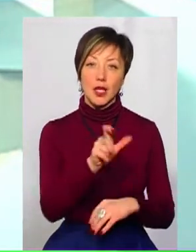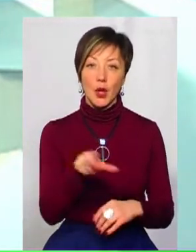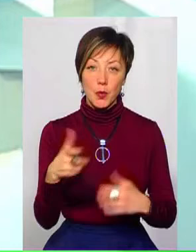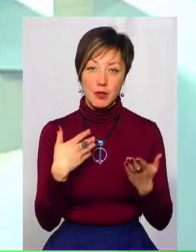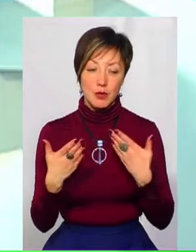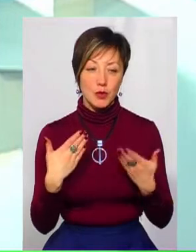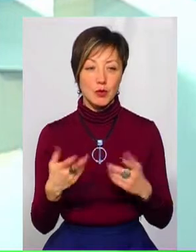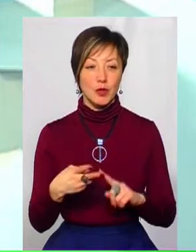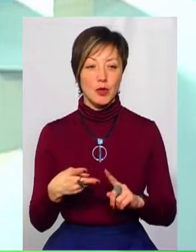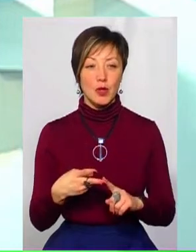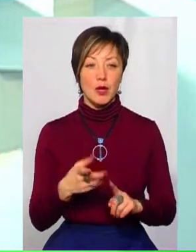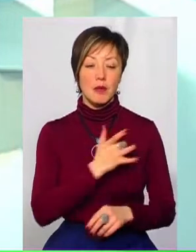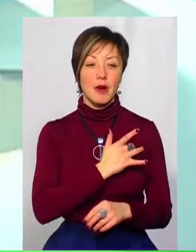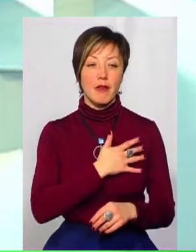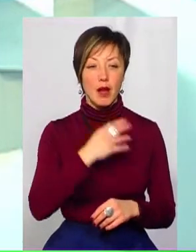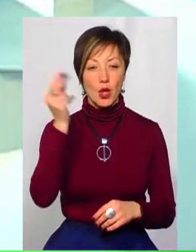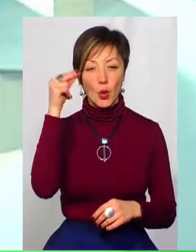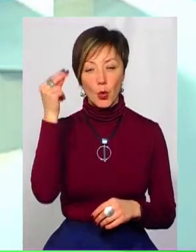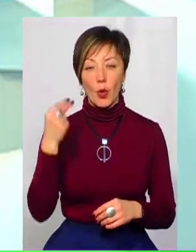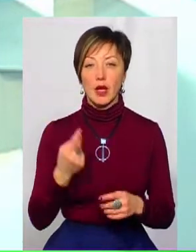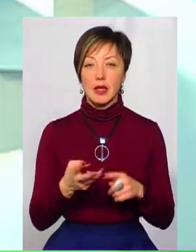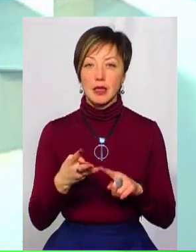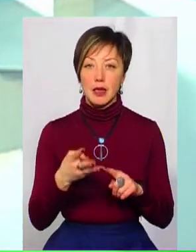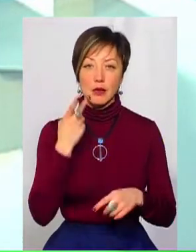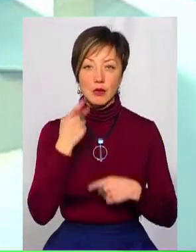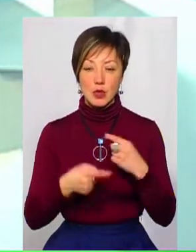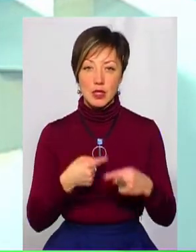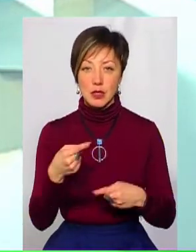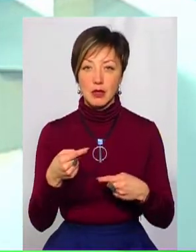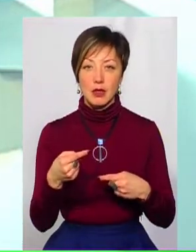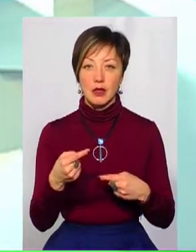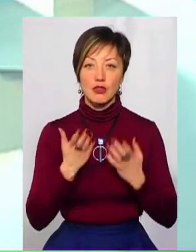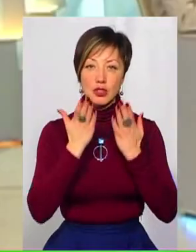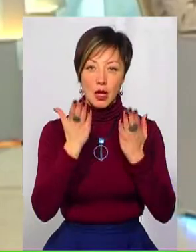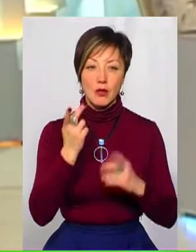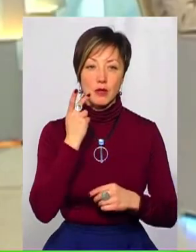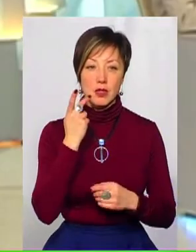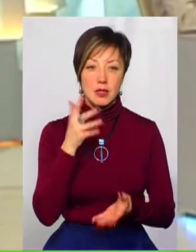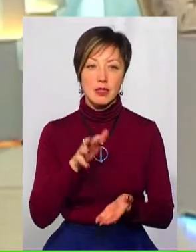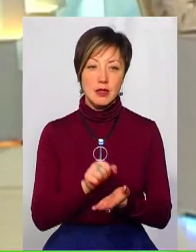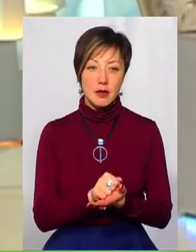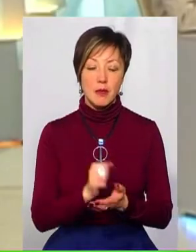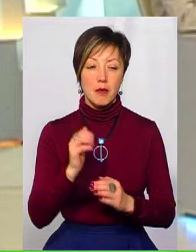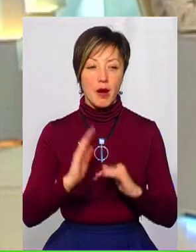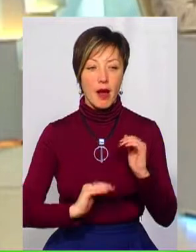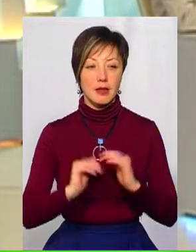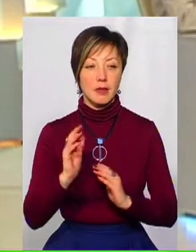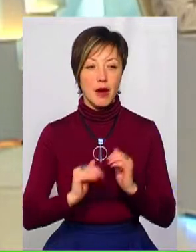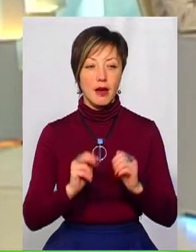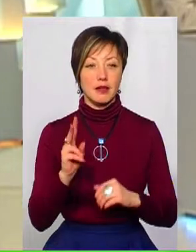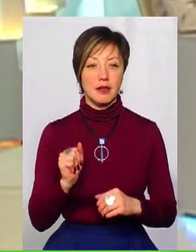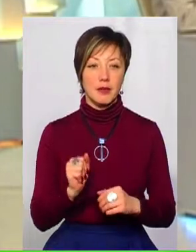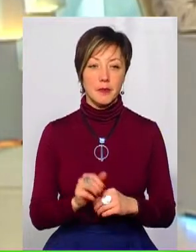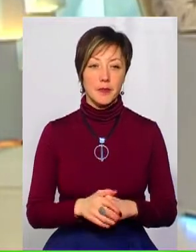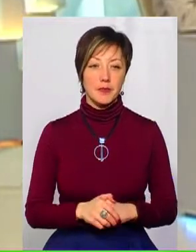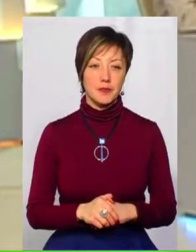спілкуюся, по-друге, це приватні уроки, по-третє, це постійно читання, постійно займання, ну, практика, ще раз